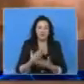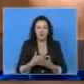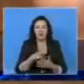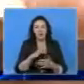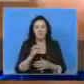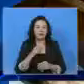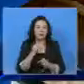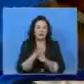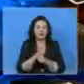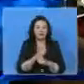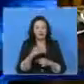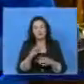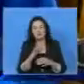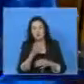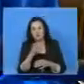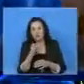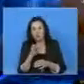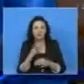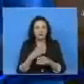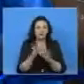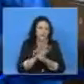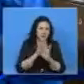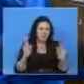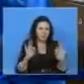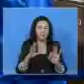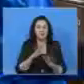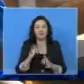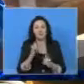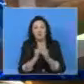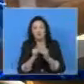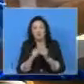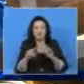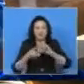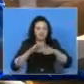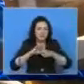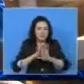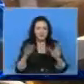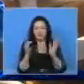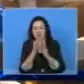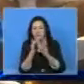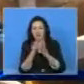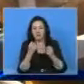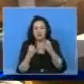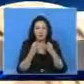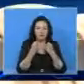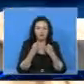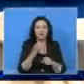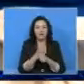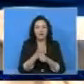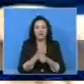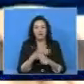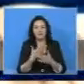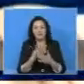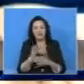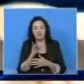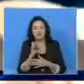быта прикладник изготавливает из кожи Она имеет свои уникальные особенности в частности не бьется как стекло износостойкое при обработке кожа